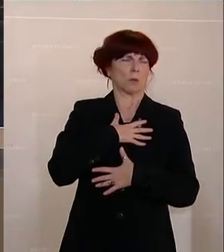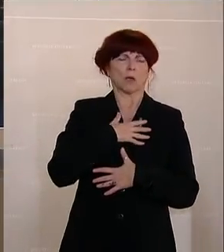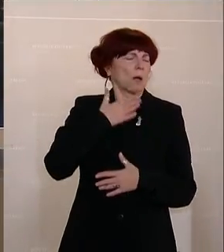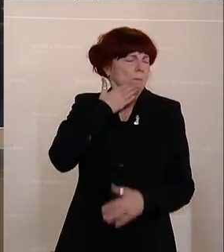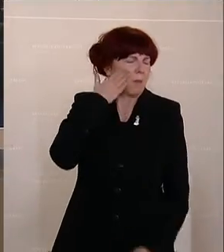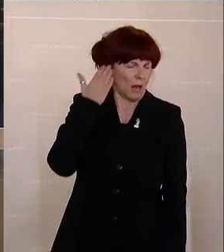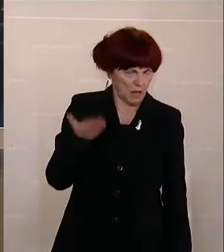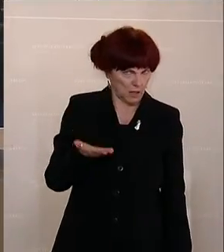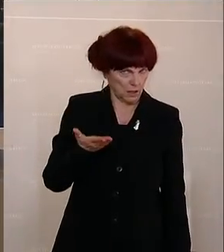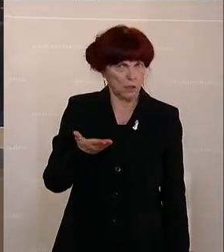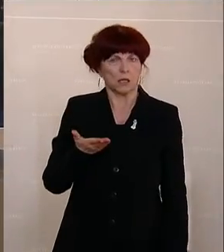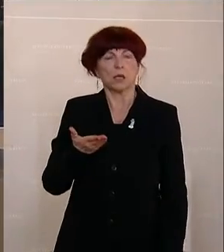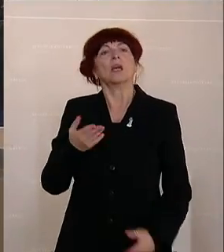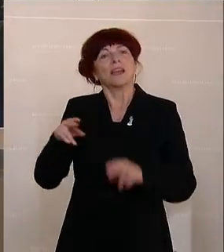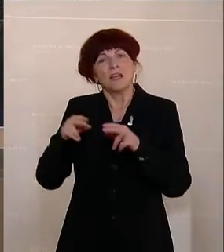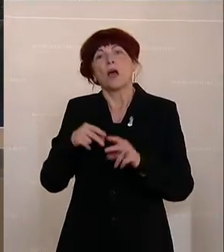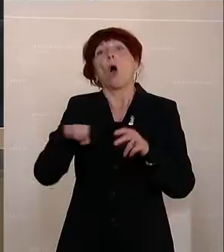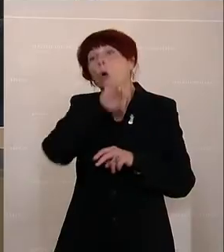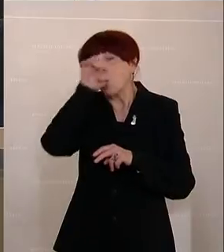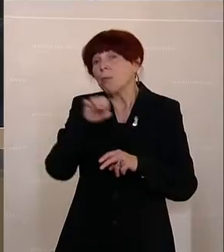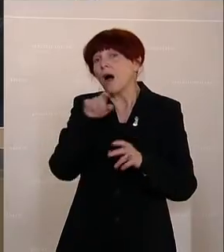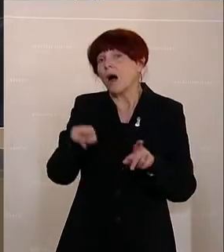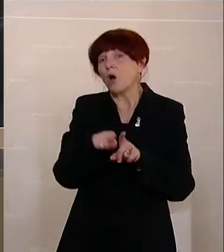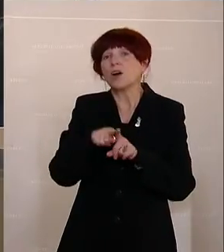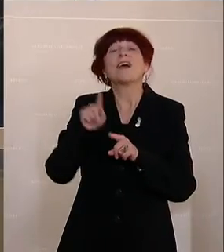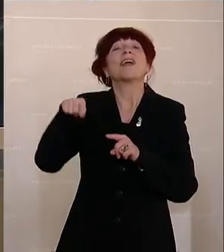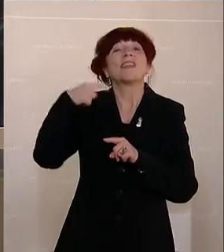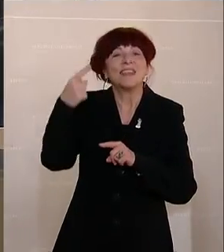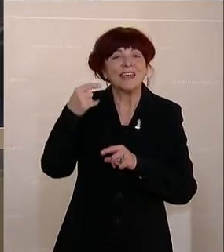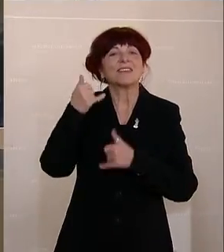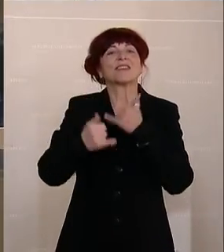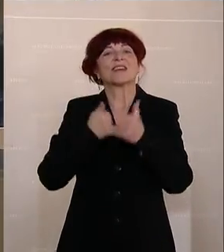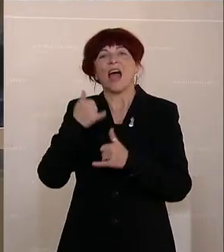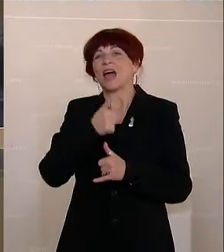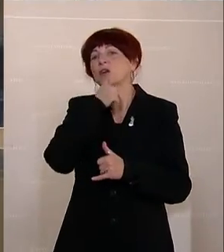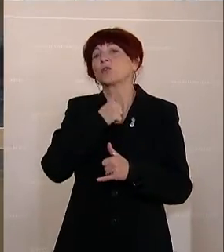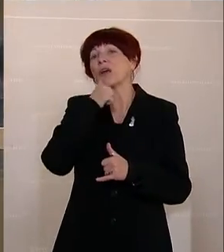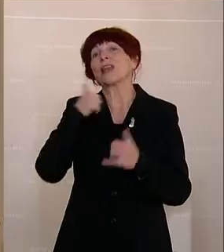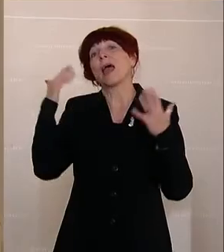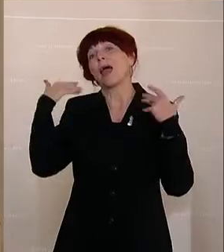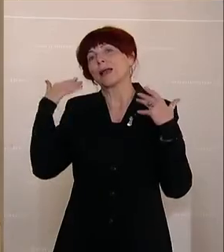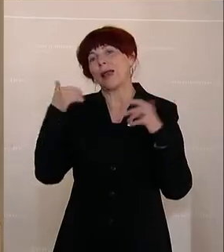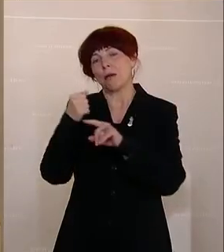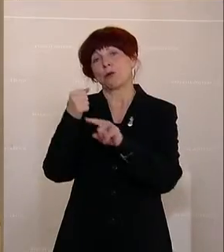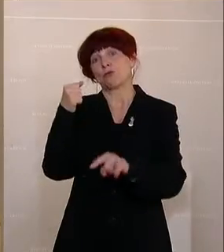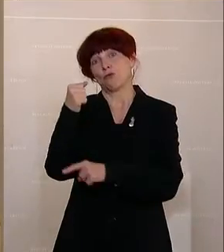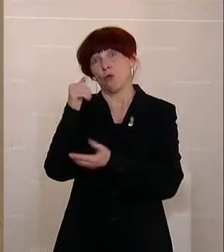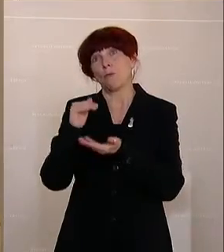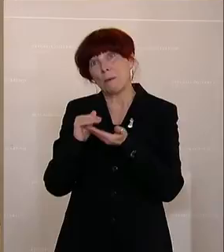Gut, dass wir jetzt eine Erhöhung für das übernächste Jahr für den Green Climate Fund sozusagen durchringen konnten, aber auch das ist